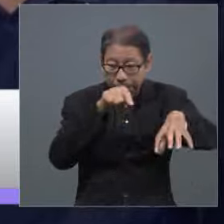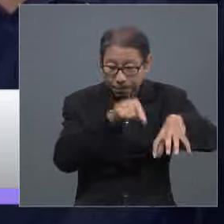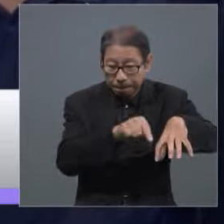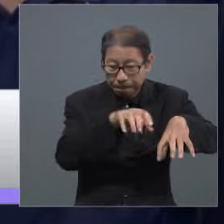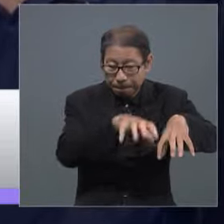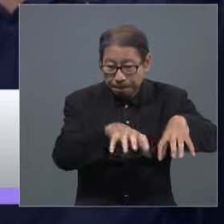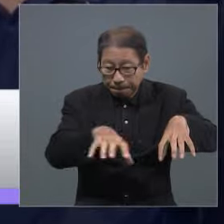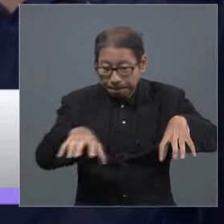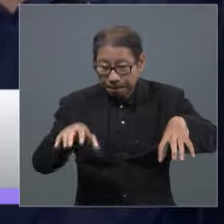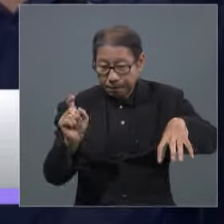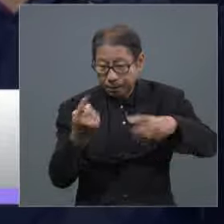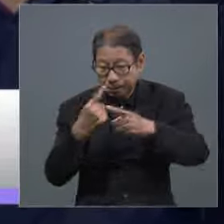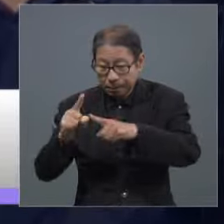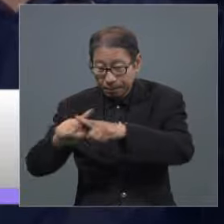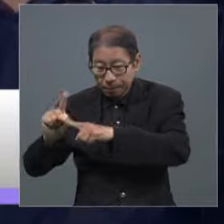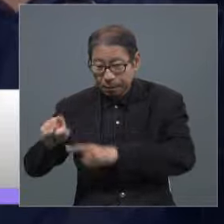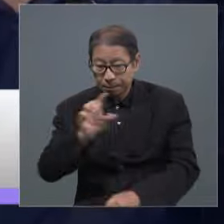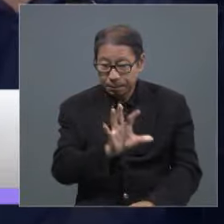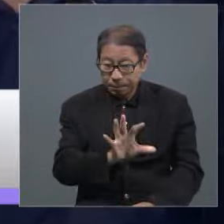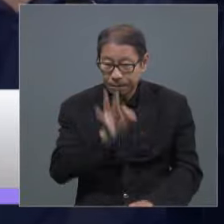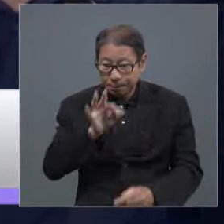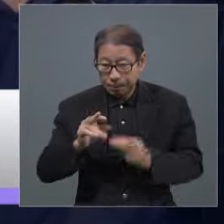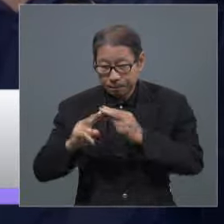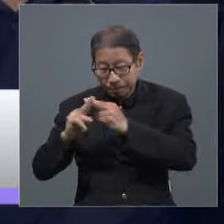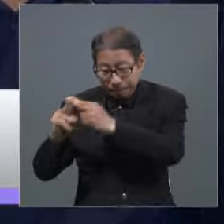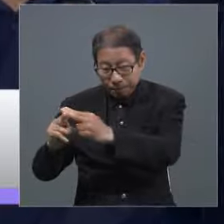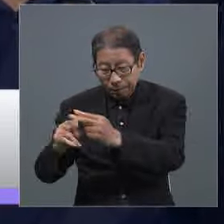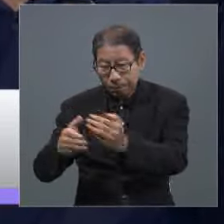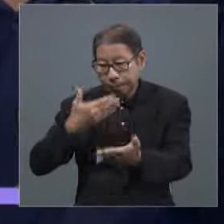ให้หลายๆออปชันเพื่อเขาเลือกทำเลที่ตั้งที่ดีสุดนะครับ